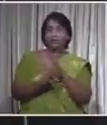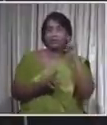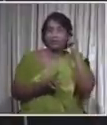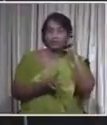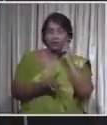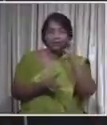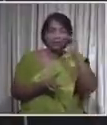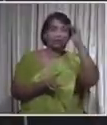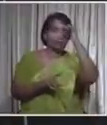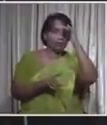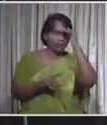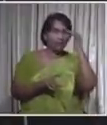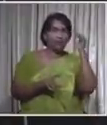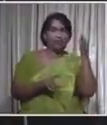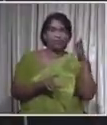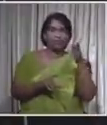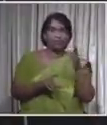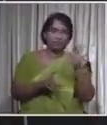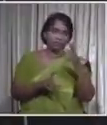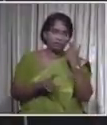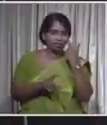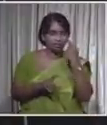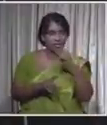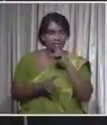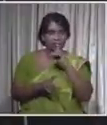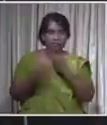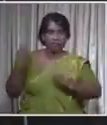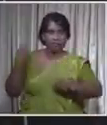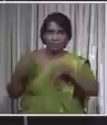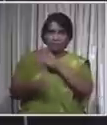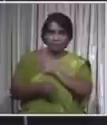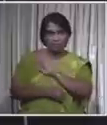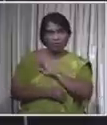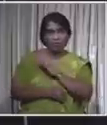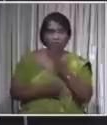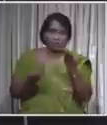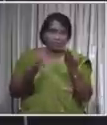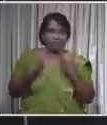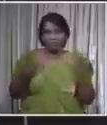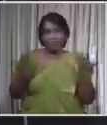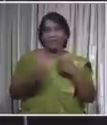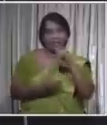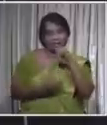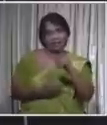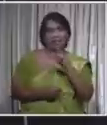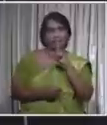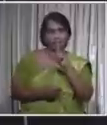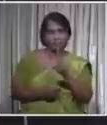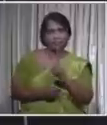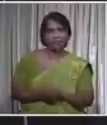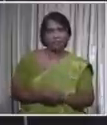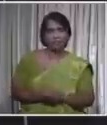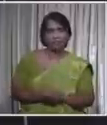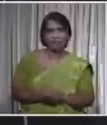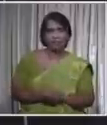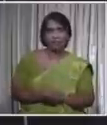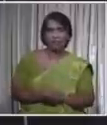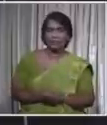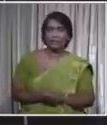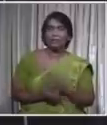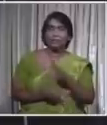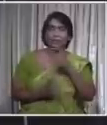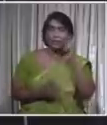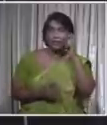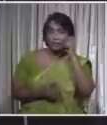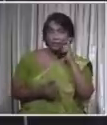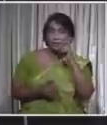නායකයා තමාවෙන්නේ කිව්වට මේ සිවුරක් දාගත්තට මර කරන්න දෙයක් නැහැ. ඇත්ත කතා කරන්න ඕන. මේ